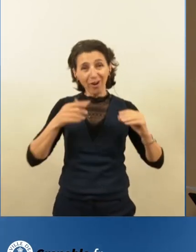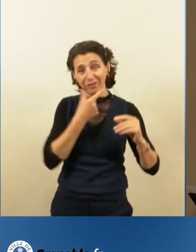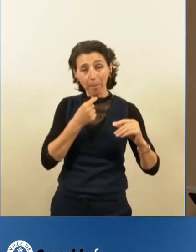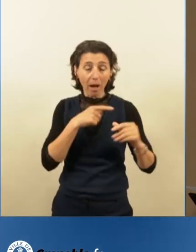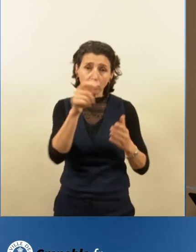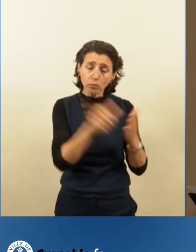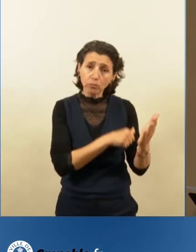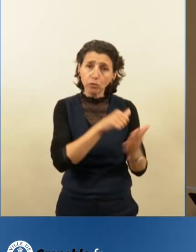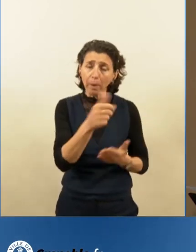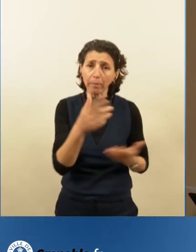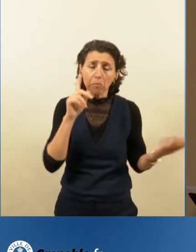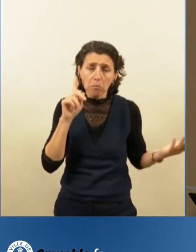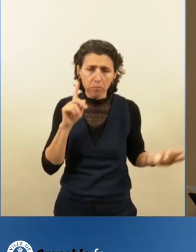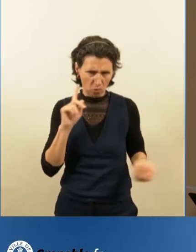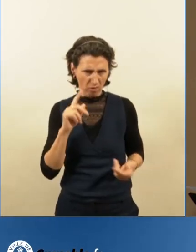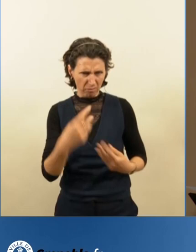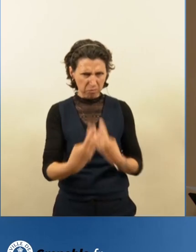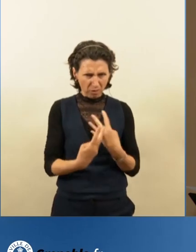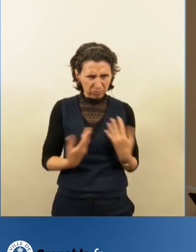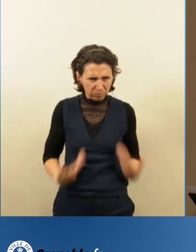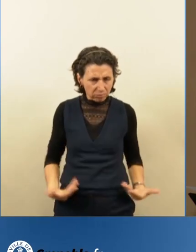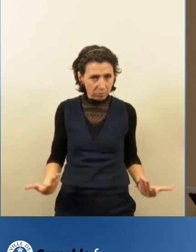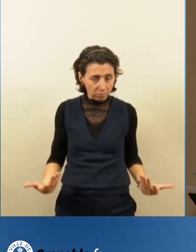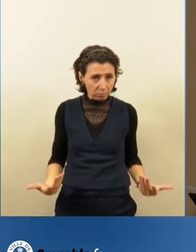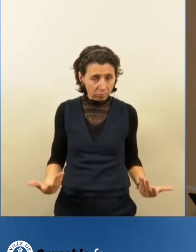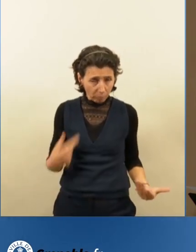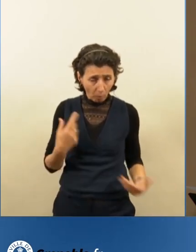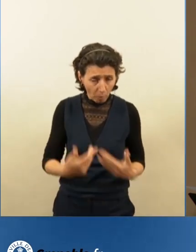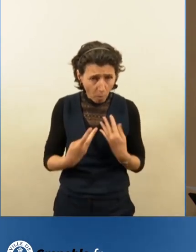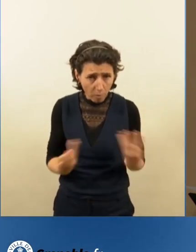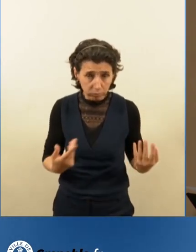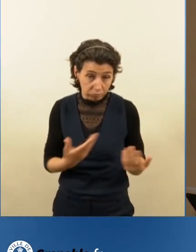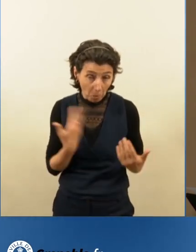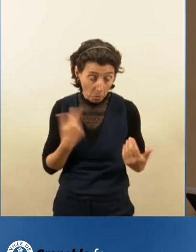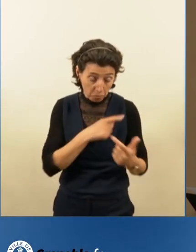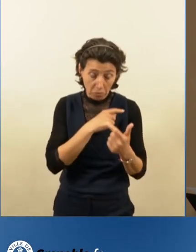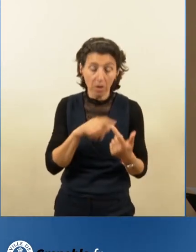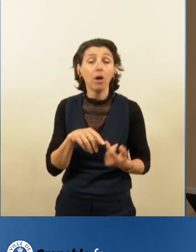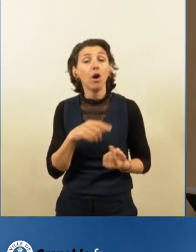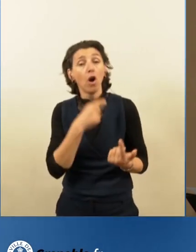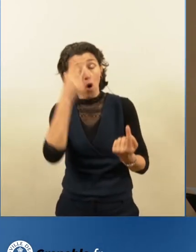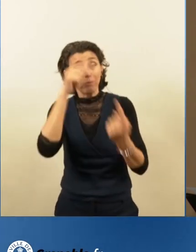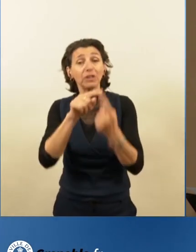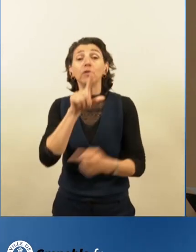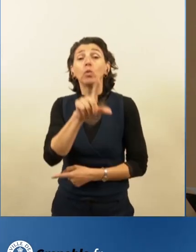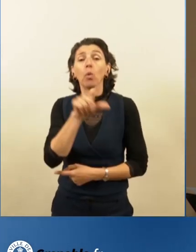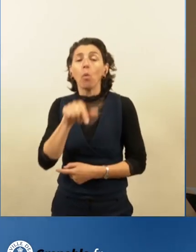votre objectif foutage de gueule c'est pas objectif de 2 poursuivre la mise en œuvre